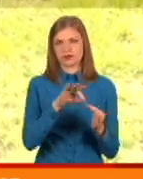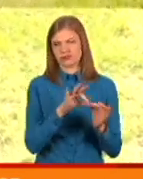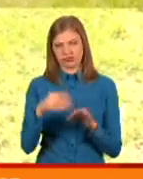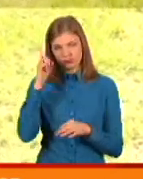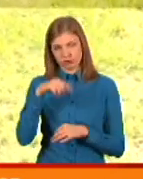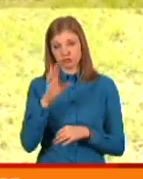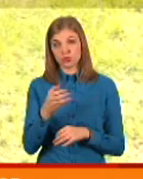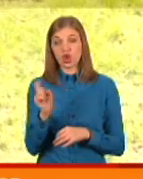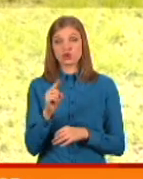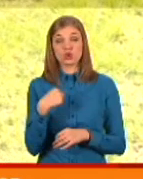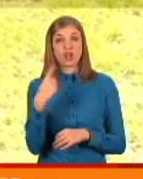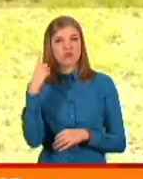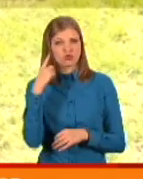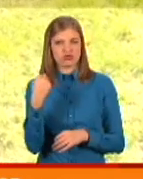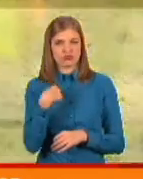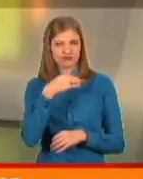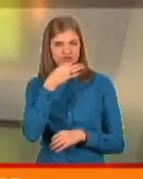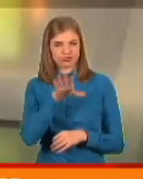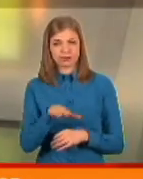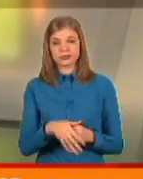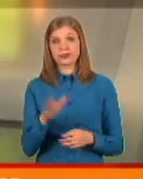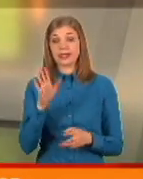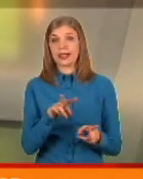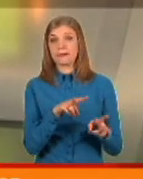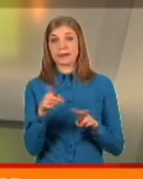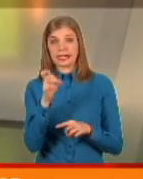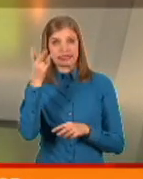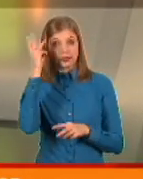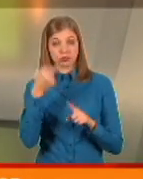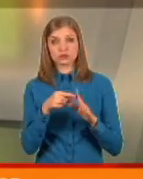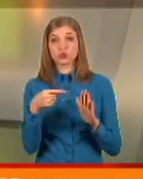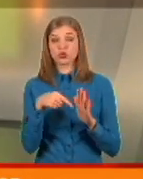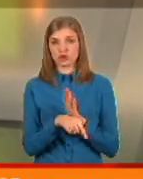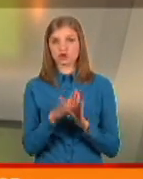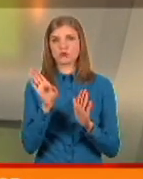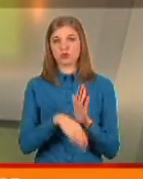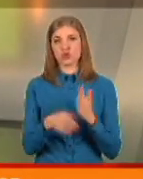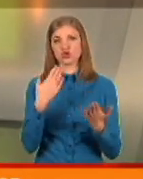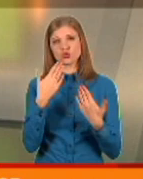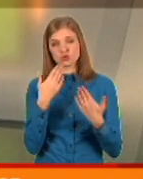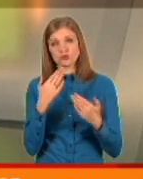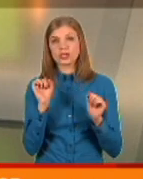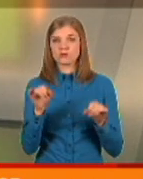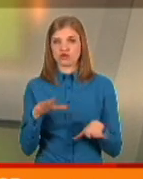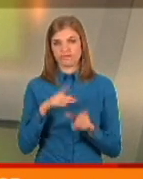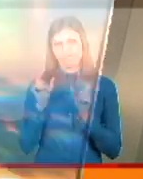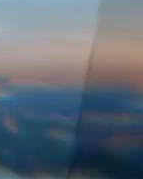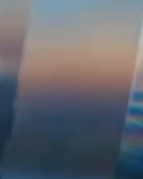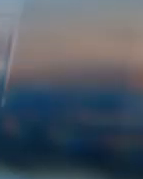дізнаємося, а те, що я почув, мене не задовольняє. В перекладі з дипломатичної це означає погіршення стосунків і можливі